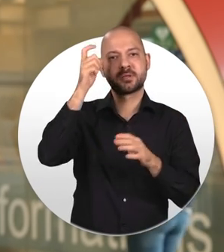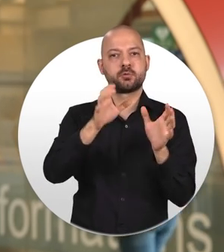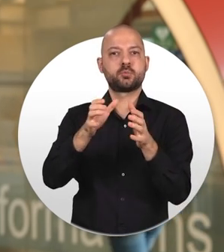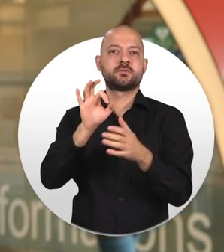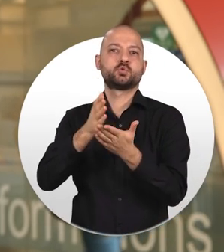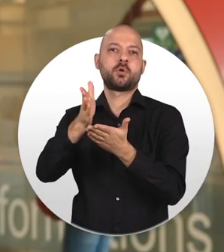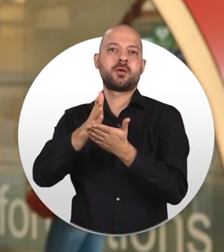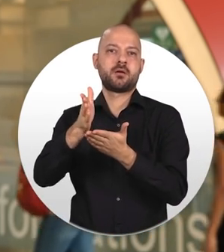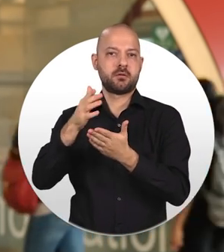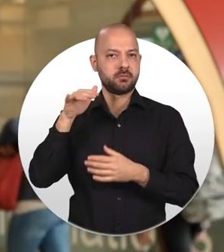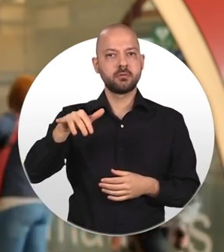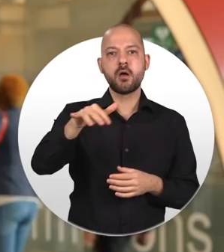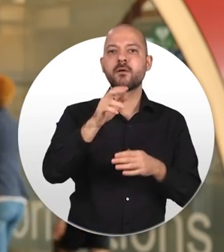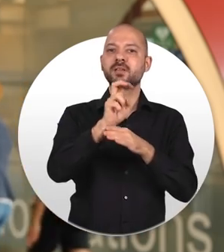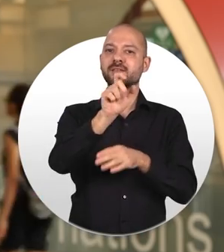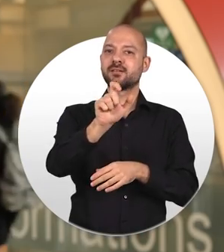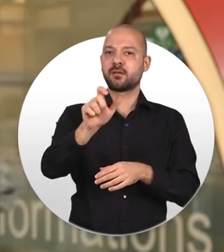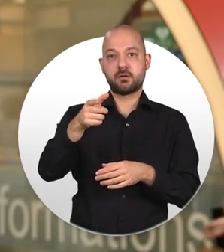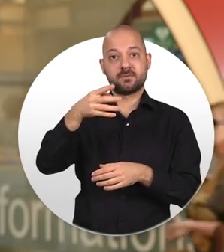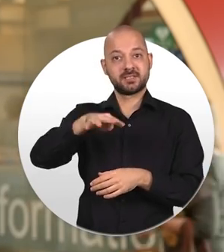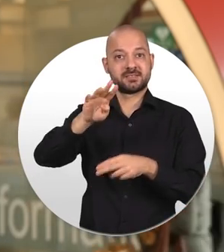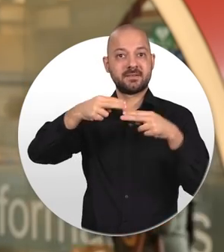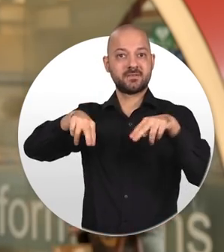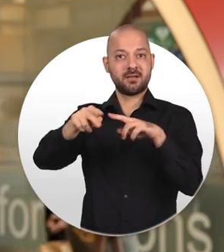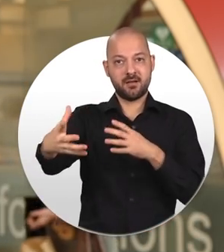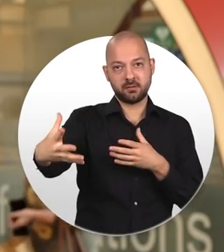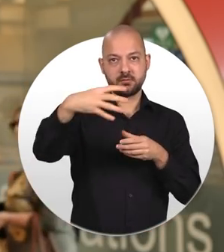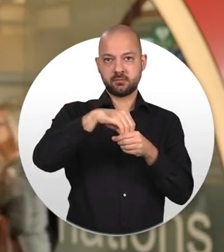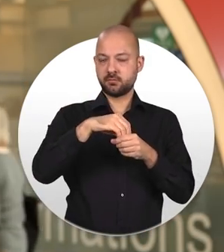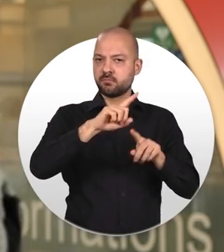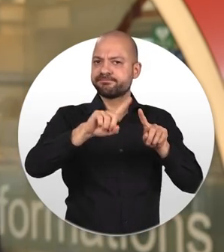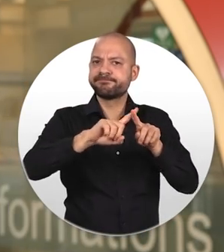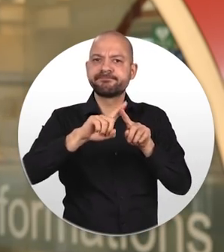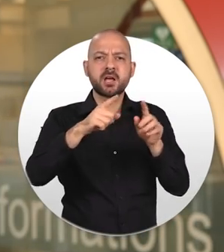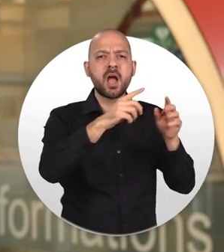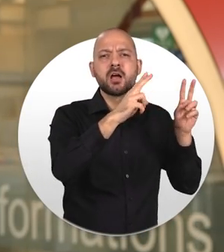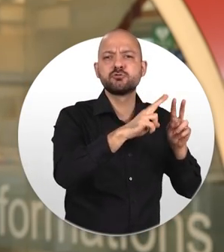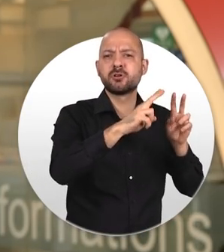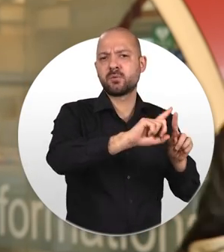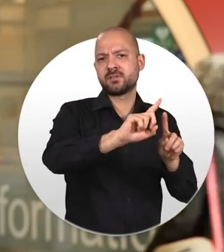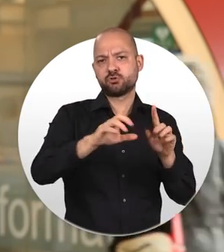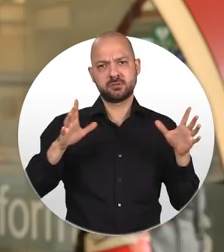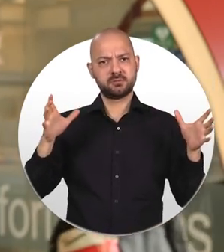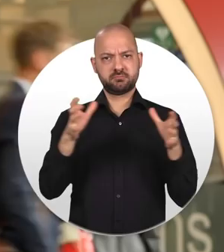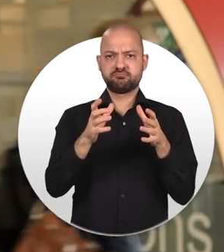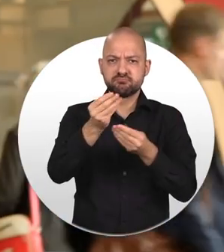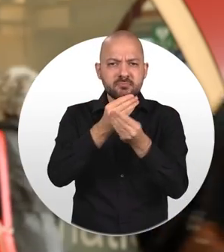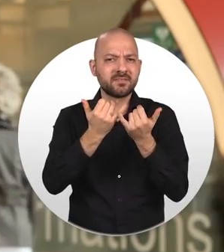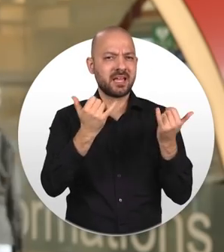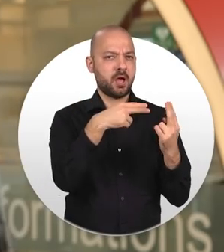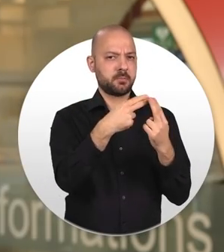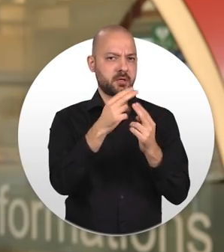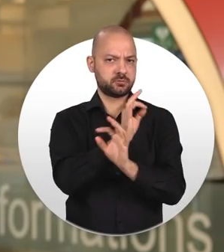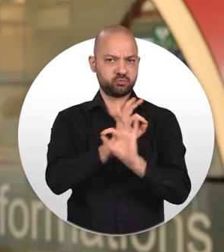Accessibilität. Er besteht aus Vertretern von 14 Assoziationen und deckt alle Defizienzen auf. Diese Gruppe trifft sich,